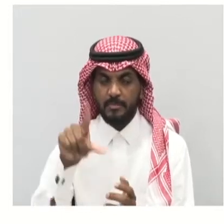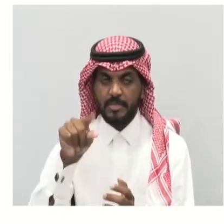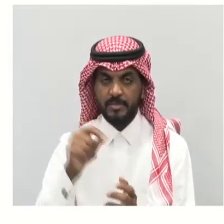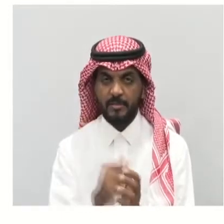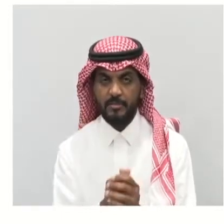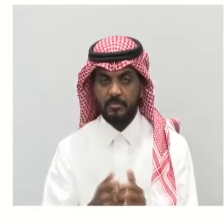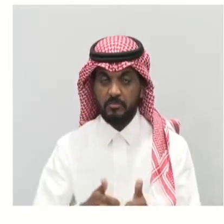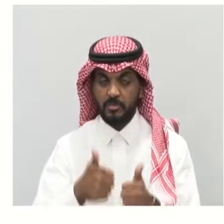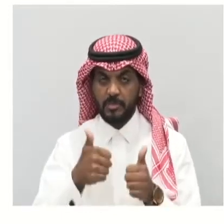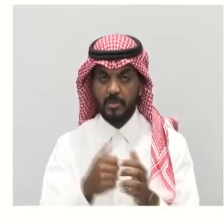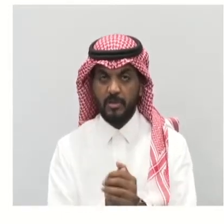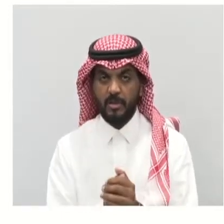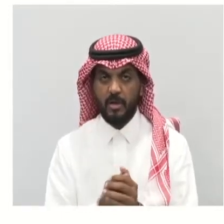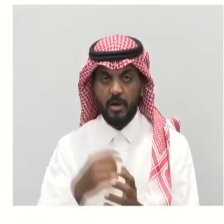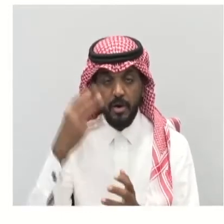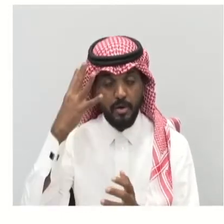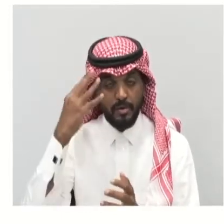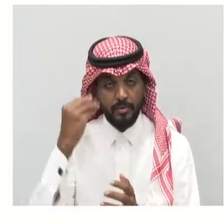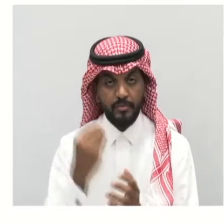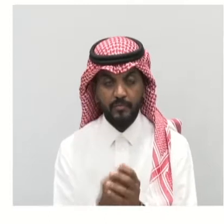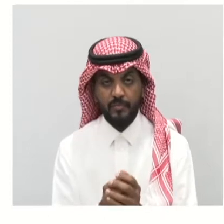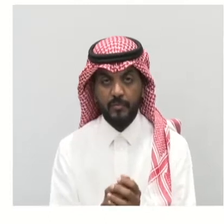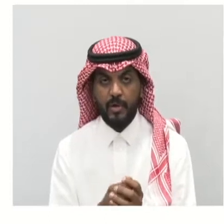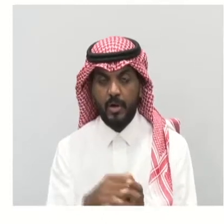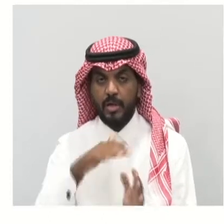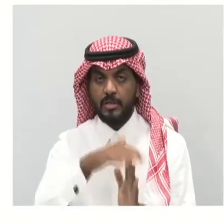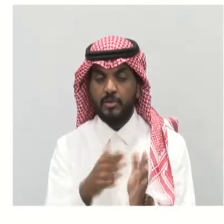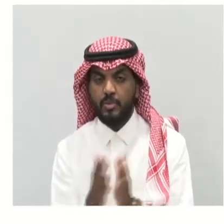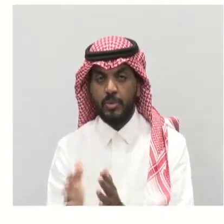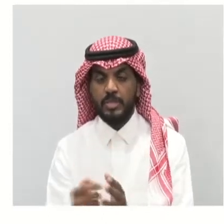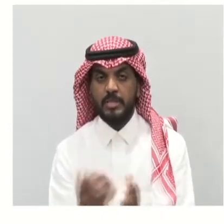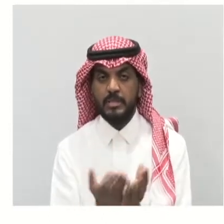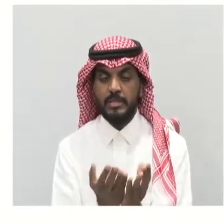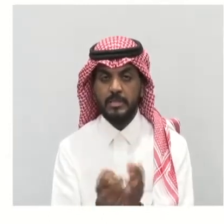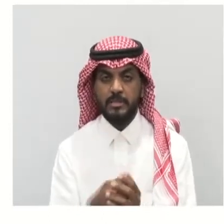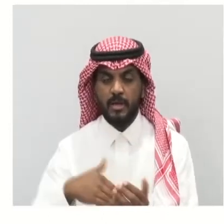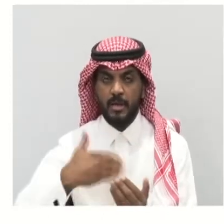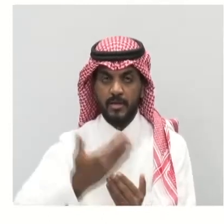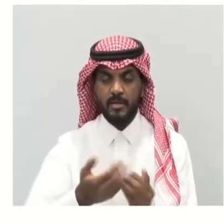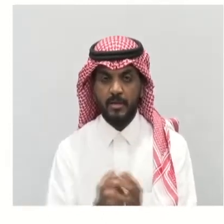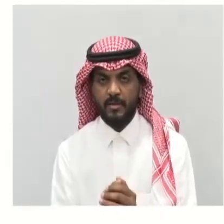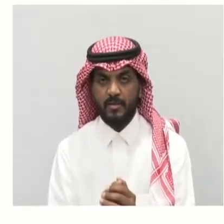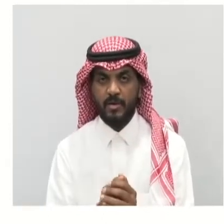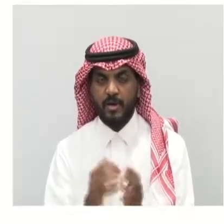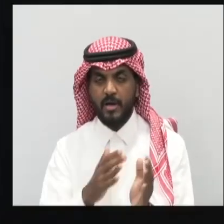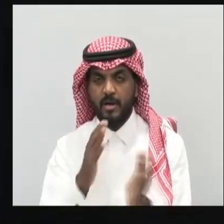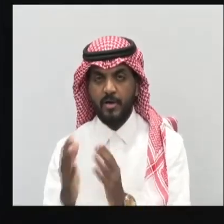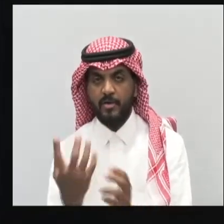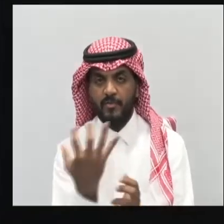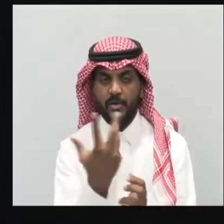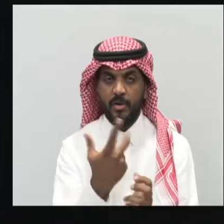أحسنتم يا رائعين، أعرف عدد الوحدات الدراسية أيضا، أعرف